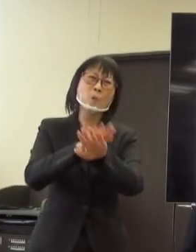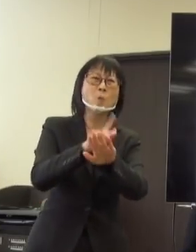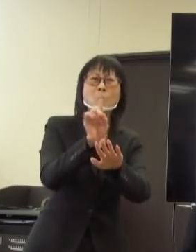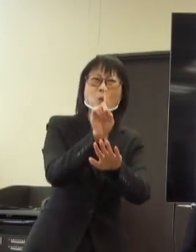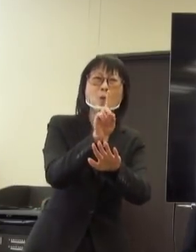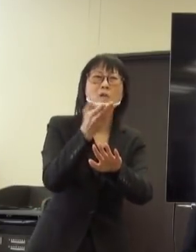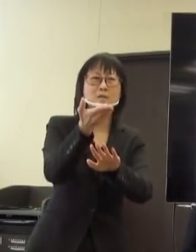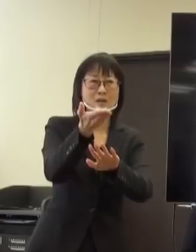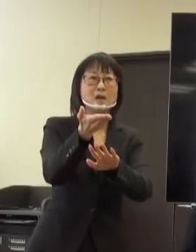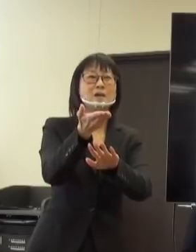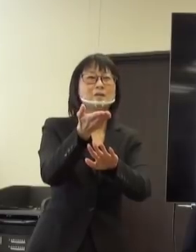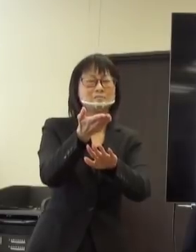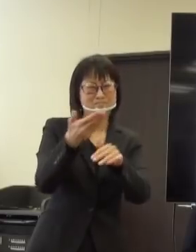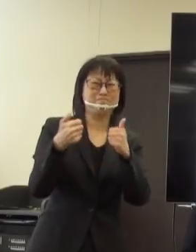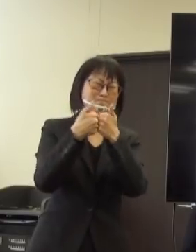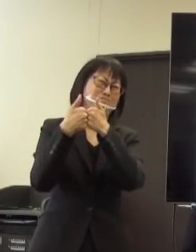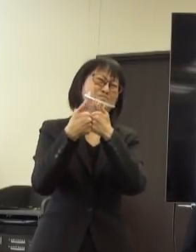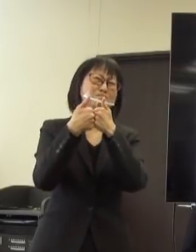末年始の